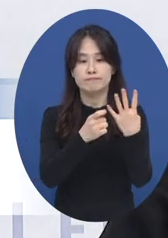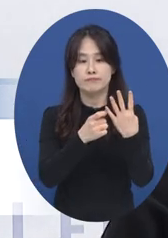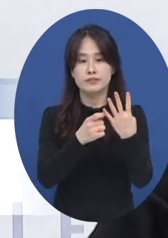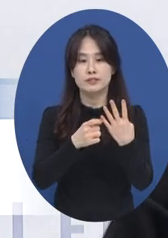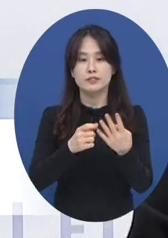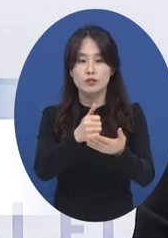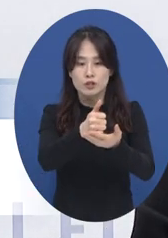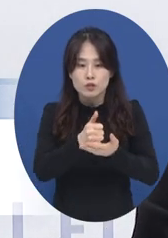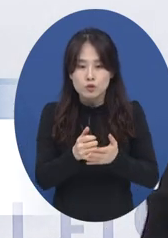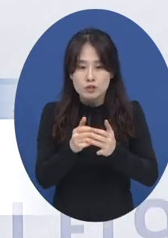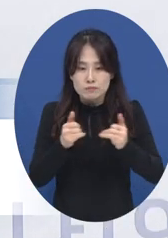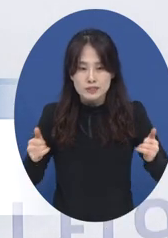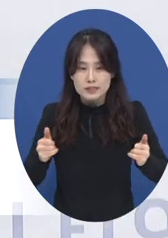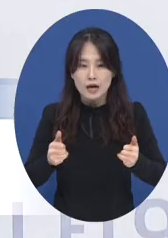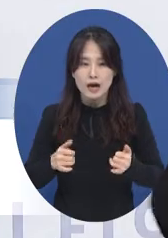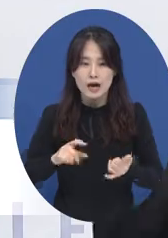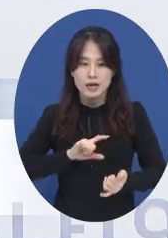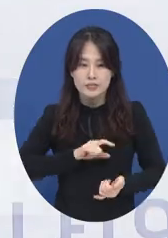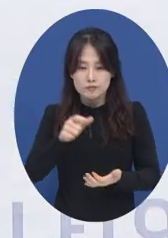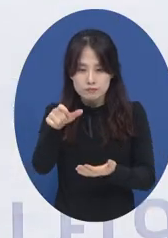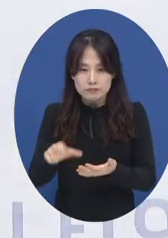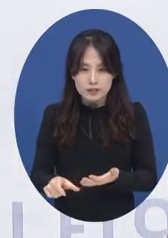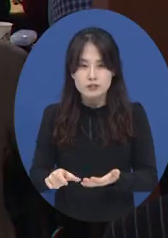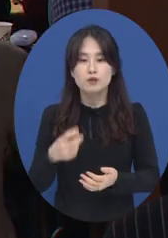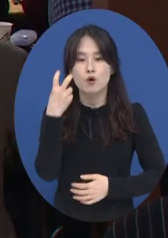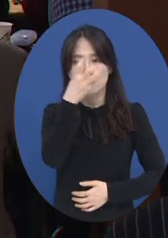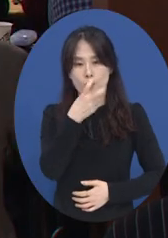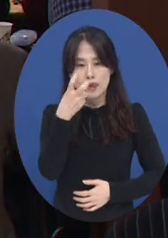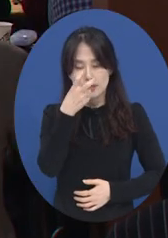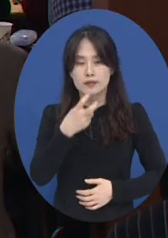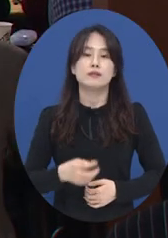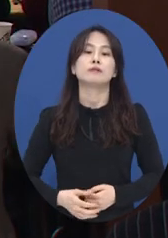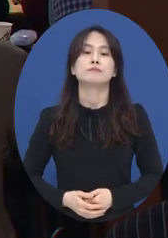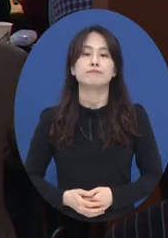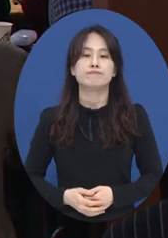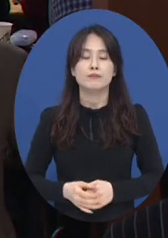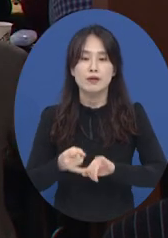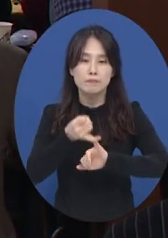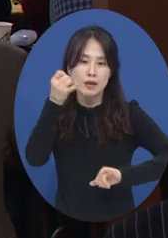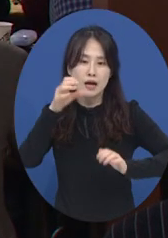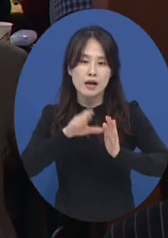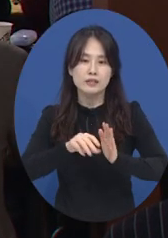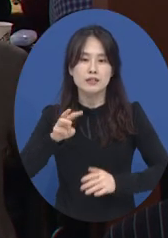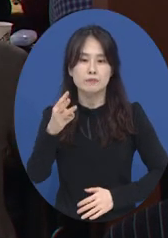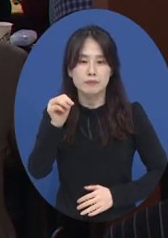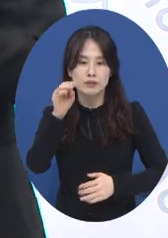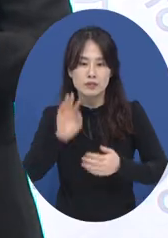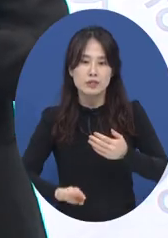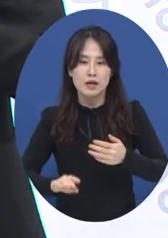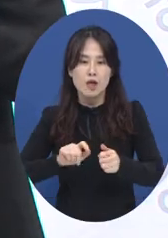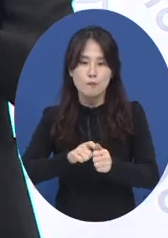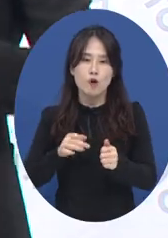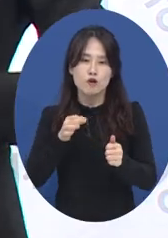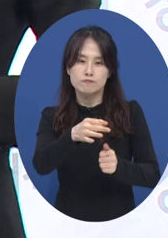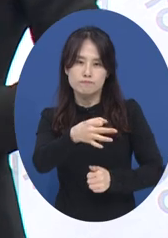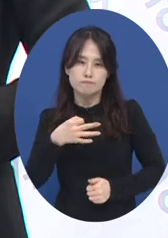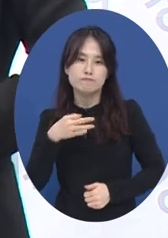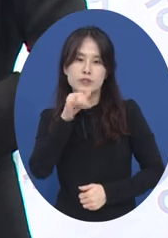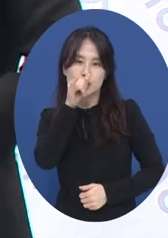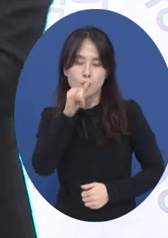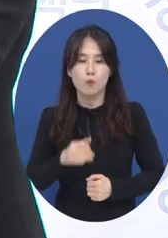넷째, 이용자 명부를 작성하고 관리해야 합니다. 어기 시에는 300만 원 이하의 벌금이 부과될 수